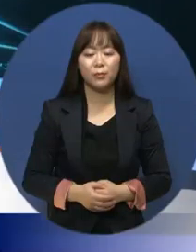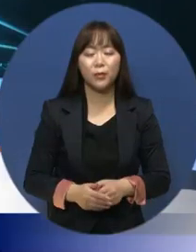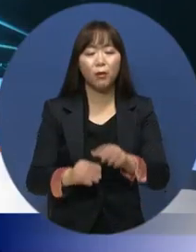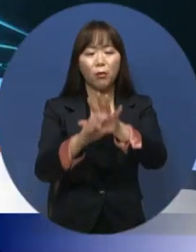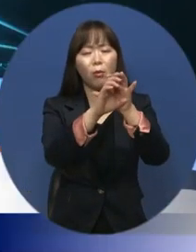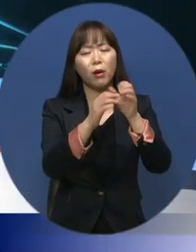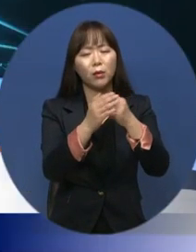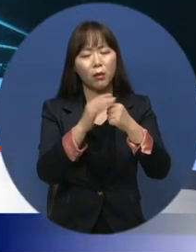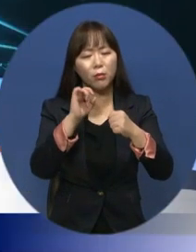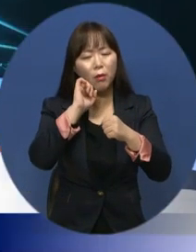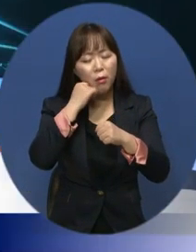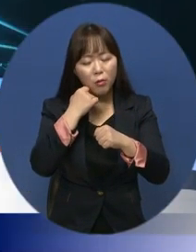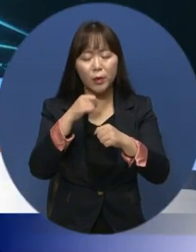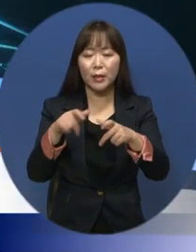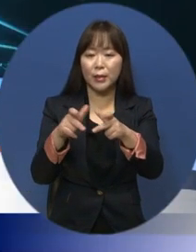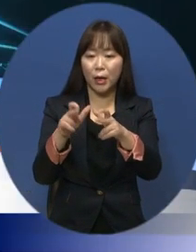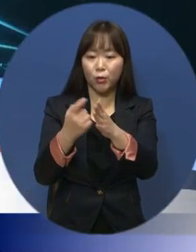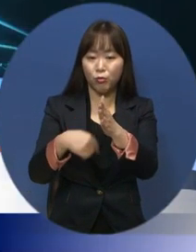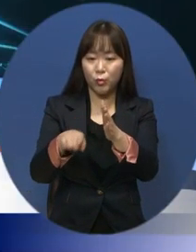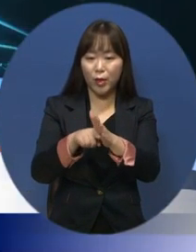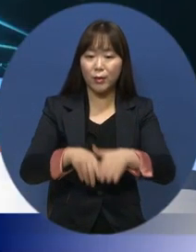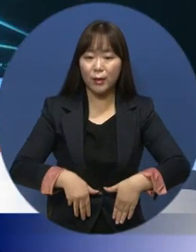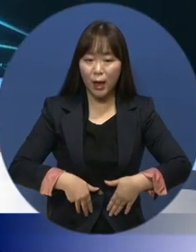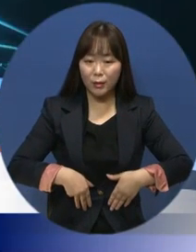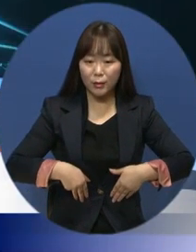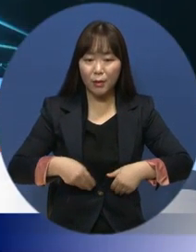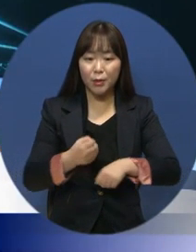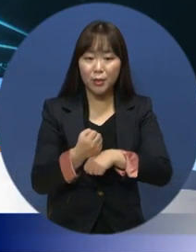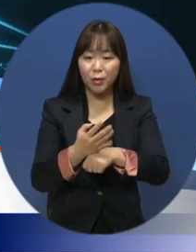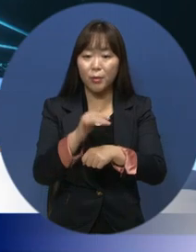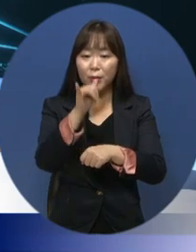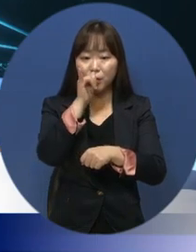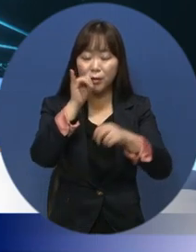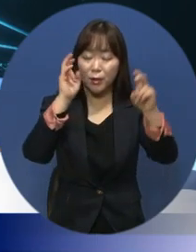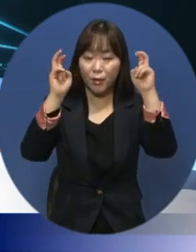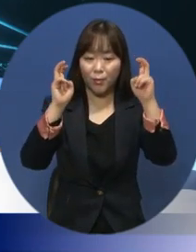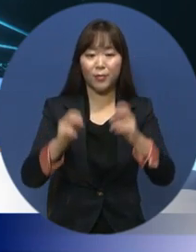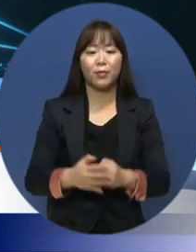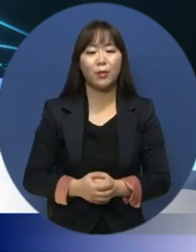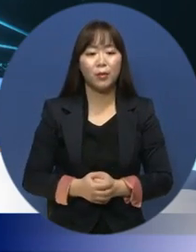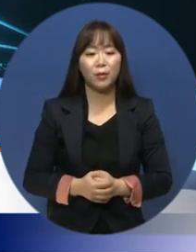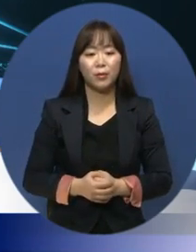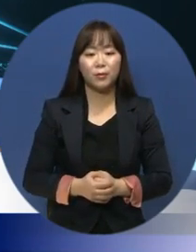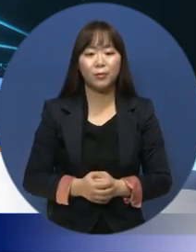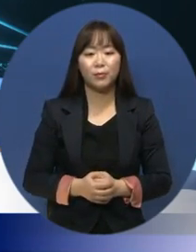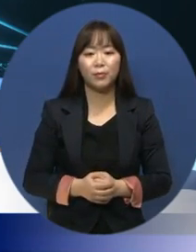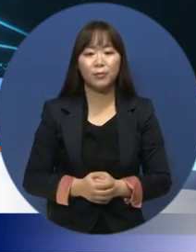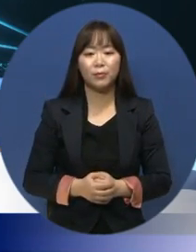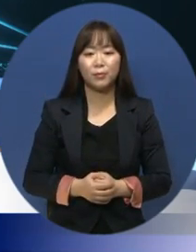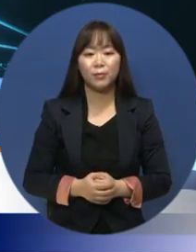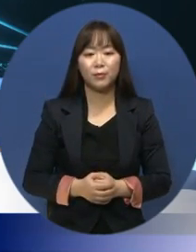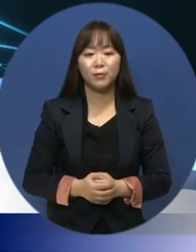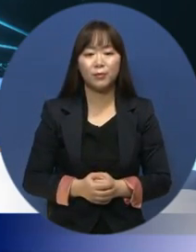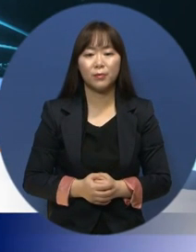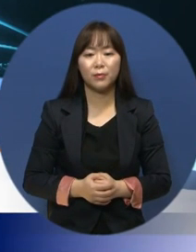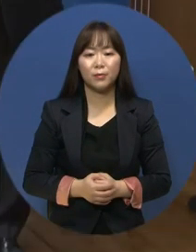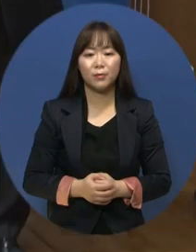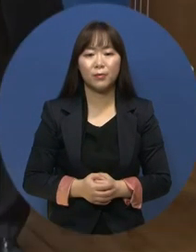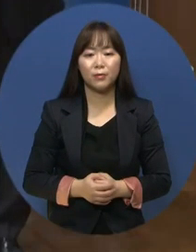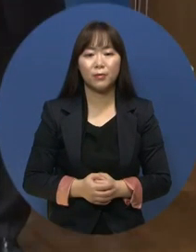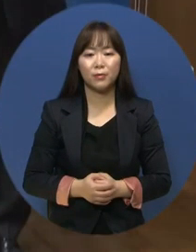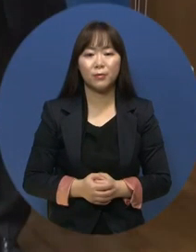코로나19로 어려움을 겪는 장애인들을 위한 따뜻한 손길을 전하는 기업이 있습니다. 자세한 내용 화면으로 만나보겠습니다.